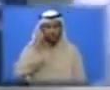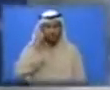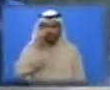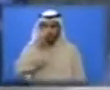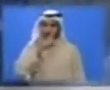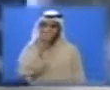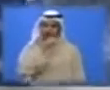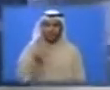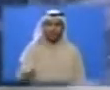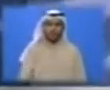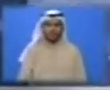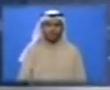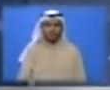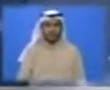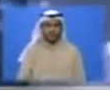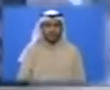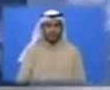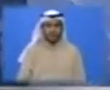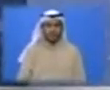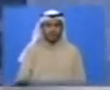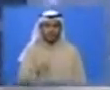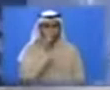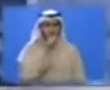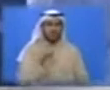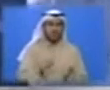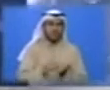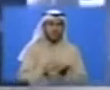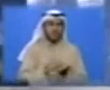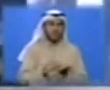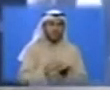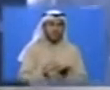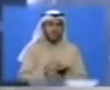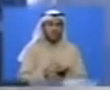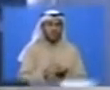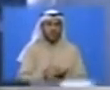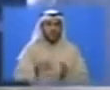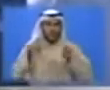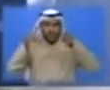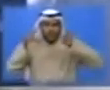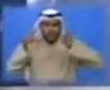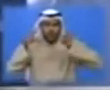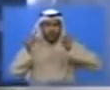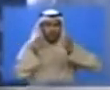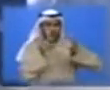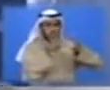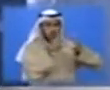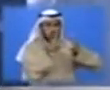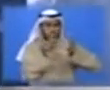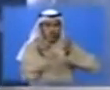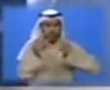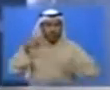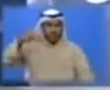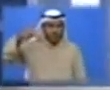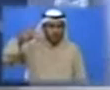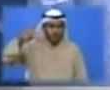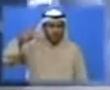موجودة، ويعني يتم تسجيل لها المخالفات عن طريق نفس الموقع اللي أنا موجود فيه اللي هو قسم التحكم المركزي